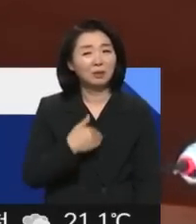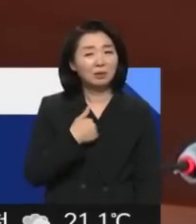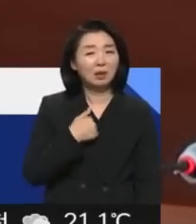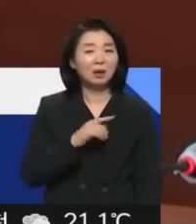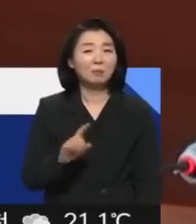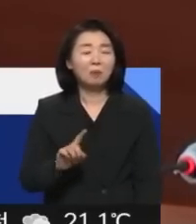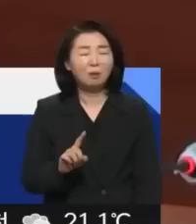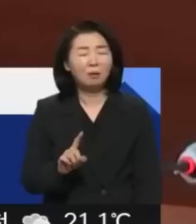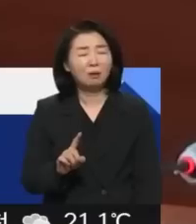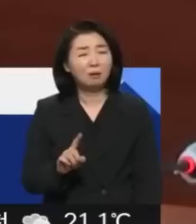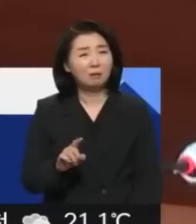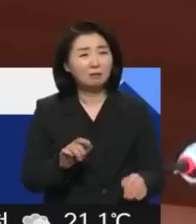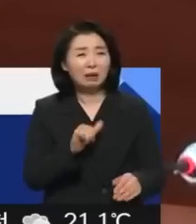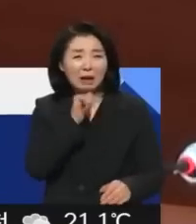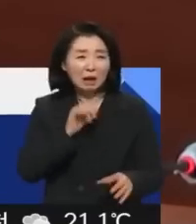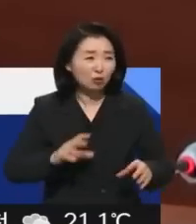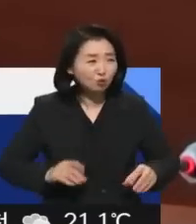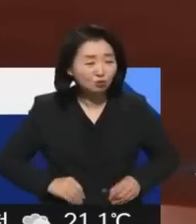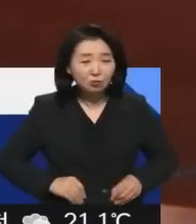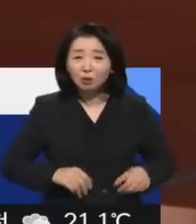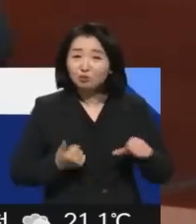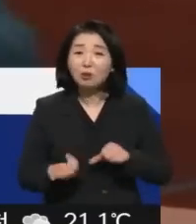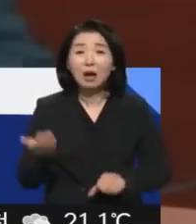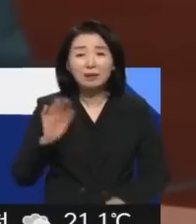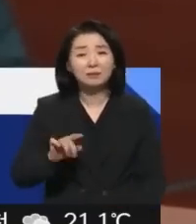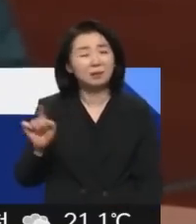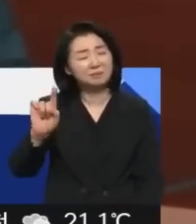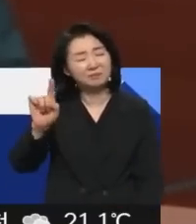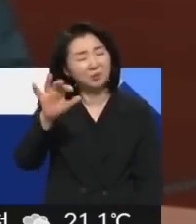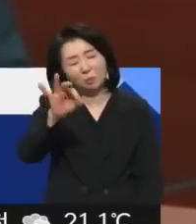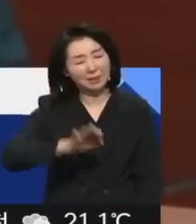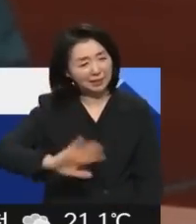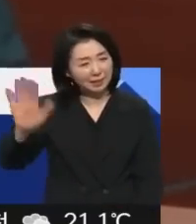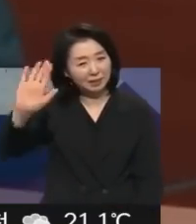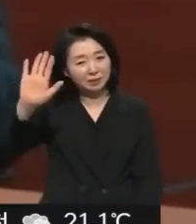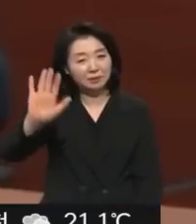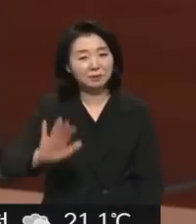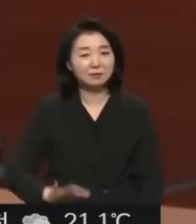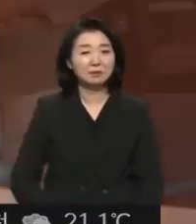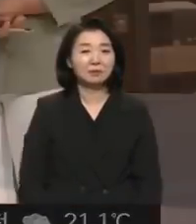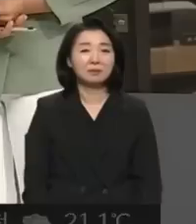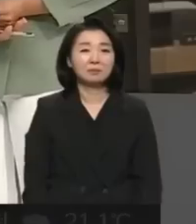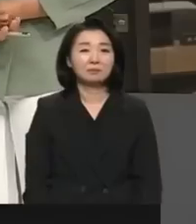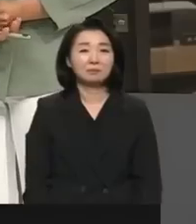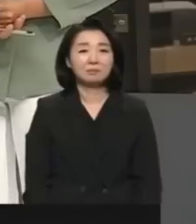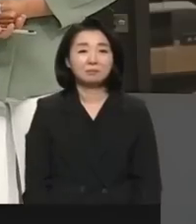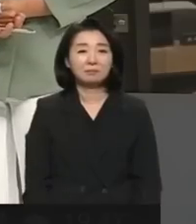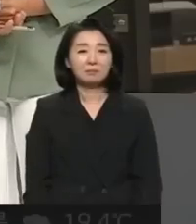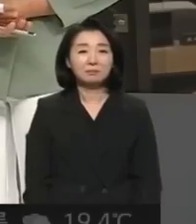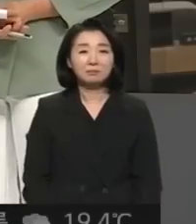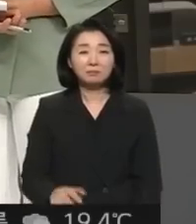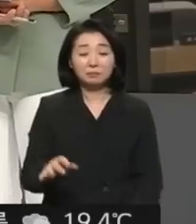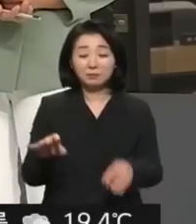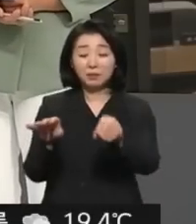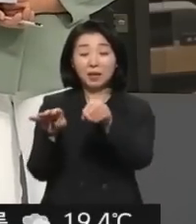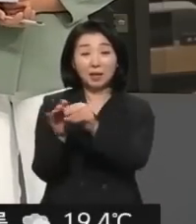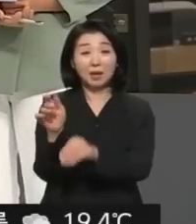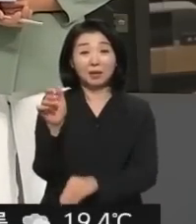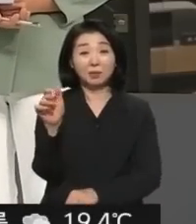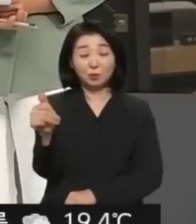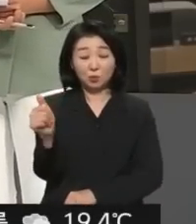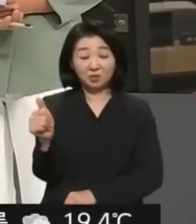금방 굶어 죽은 한 있어도 그런 대로 안 받을랍니다. 네, 한덕수 총리는 제3자